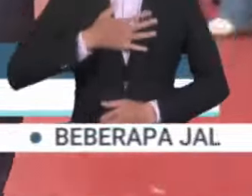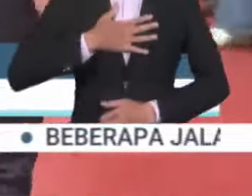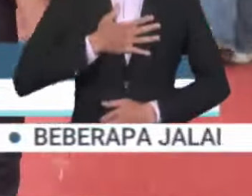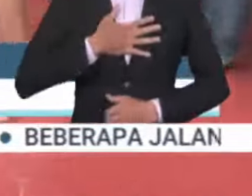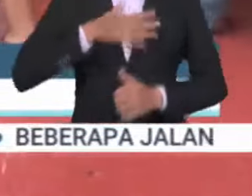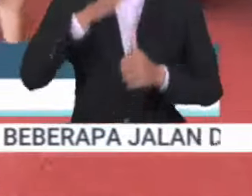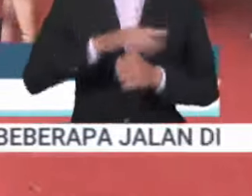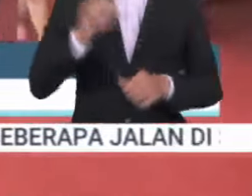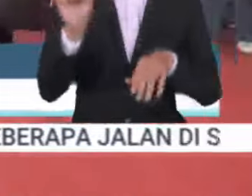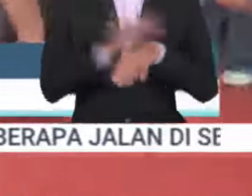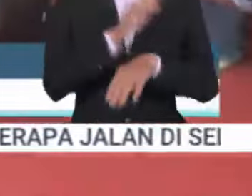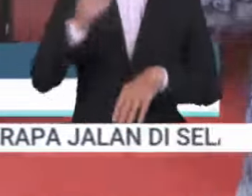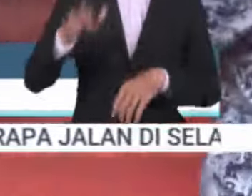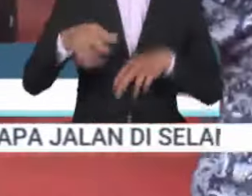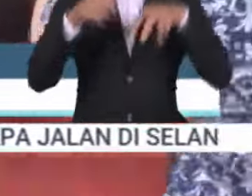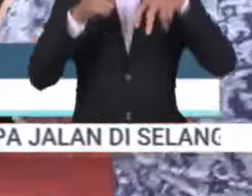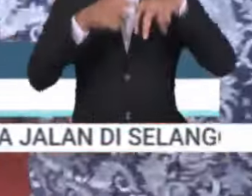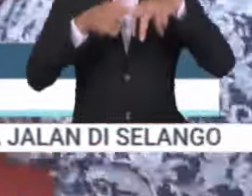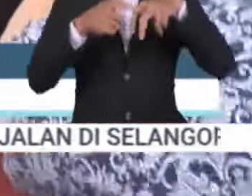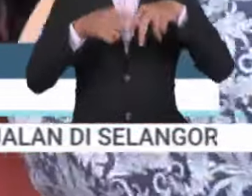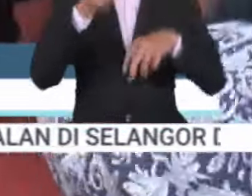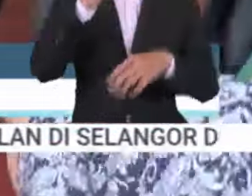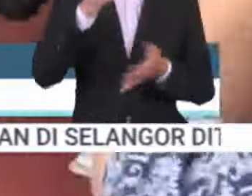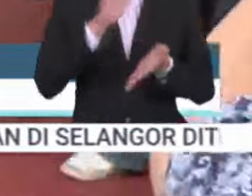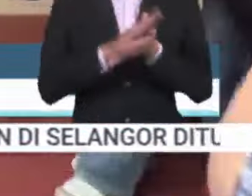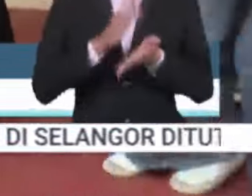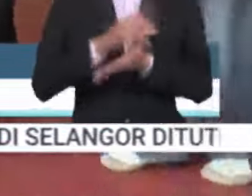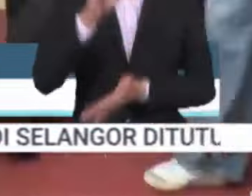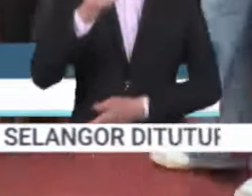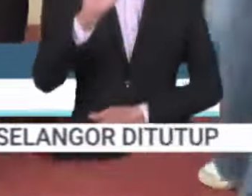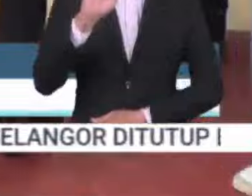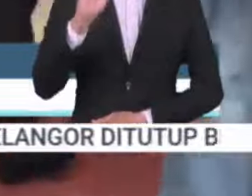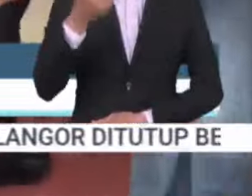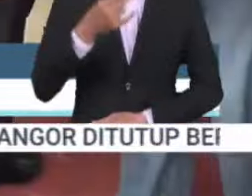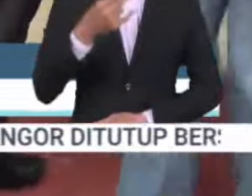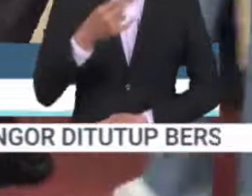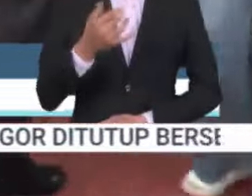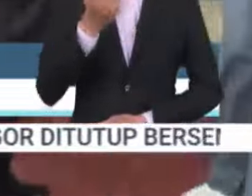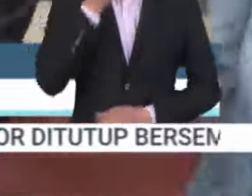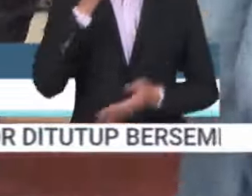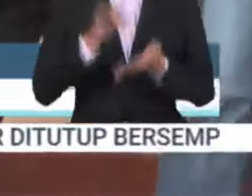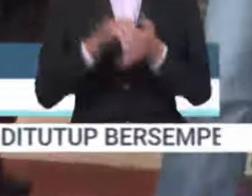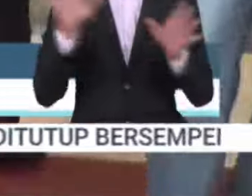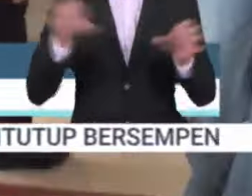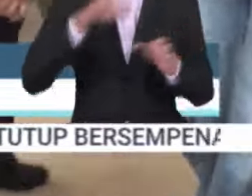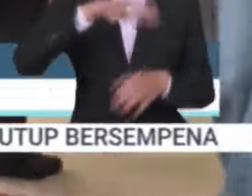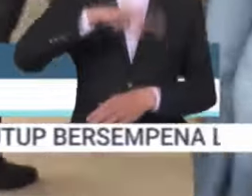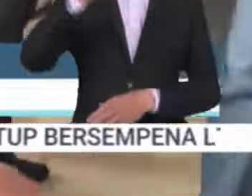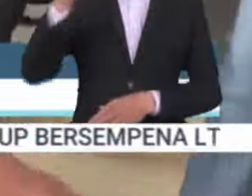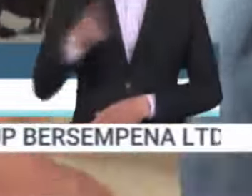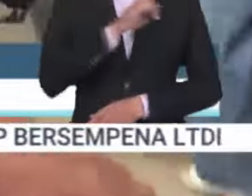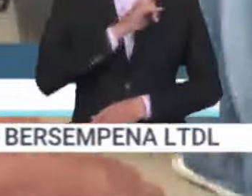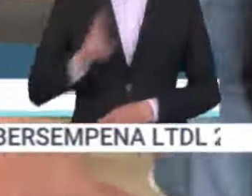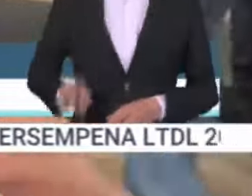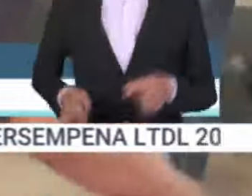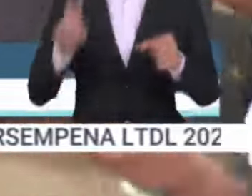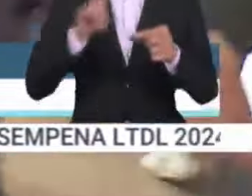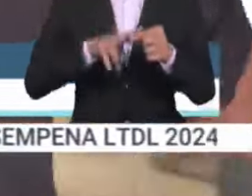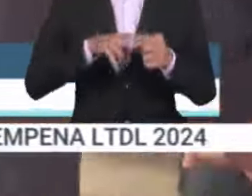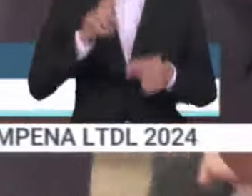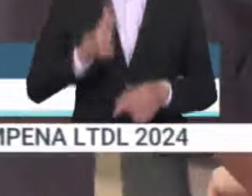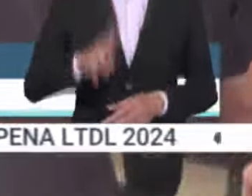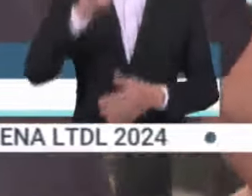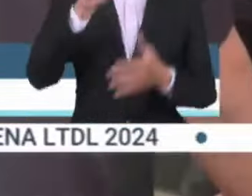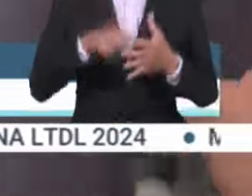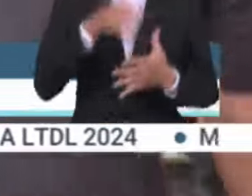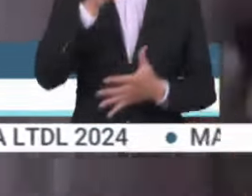mangsa menggunakan lutut di 2 buah sekolah milik GISBH. Kesalahan itu didakwa dilakukan di Bukit Raja, Klang Utara